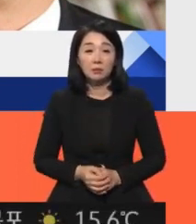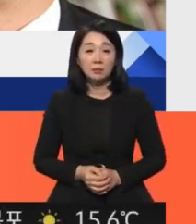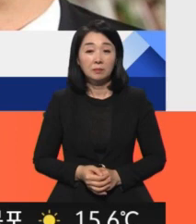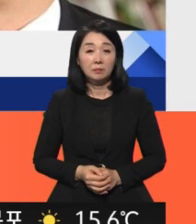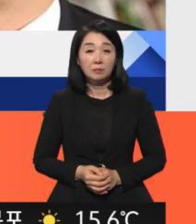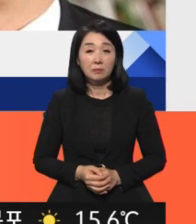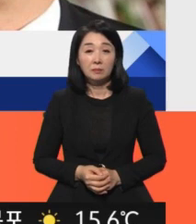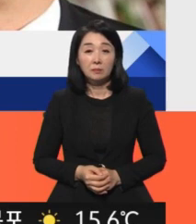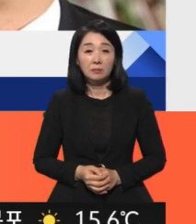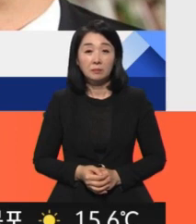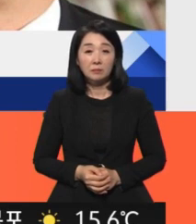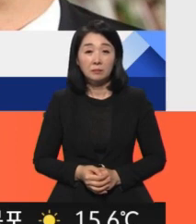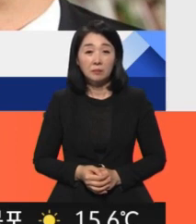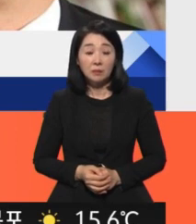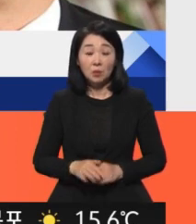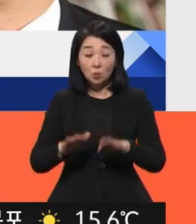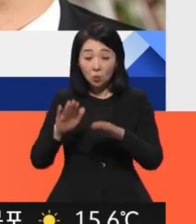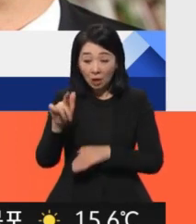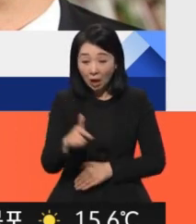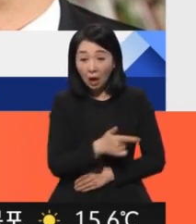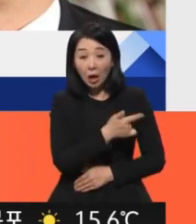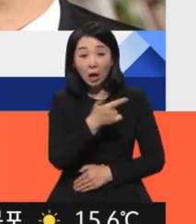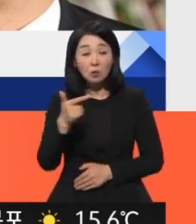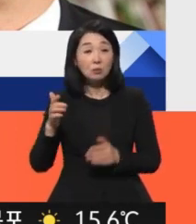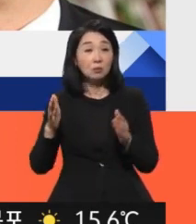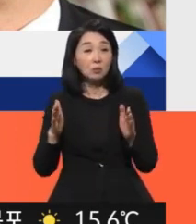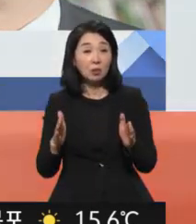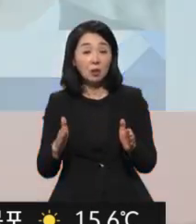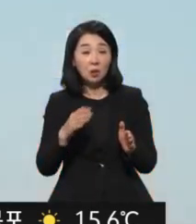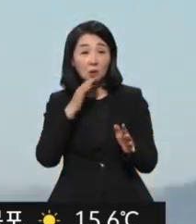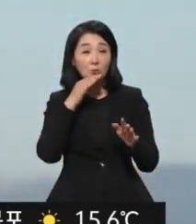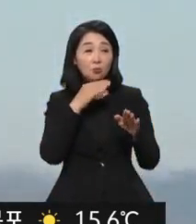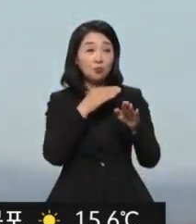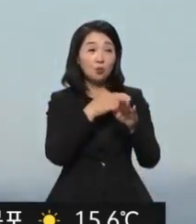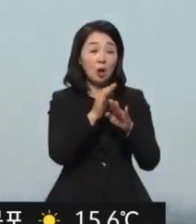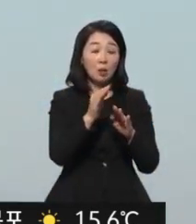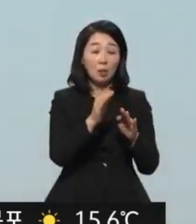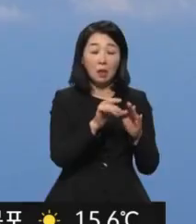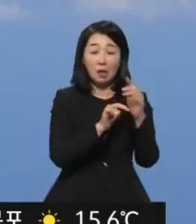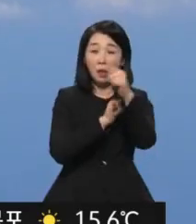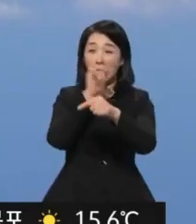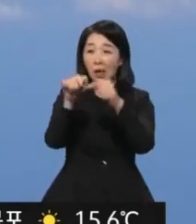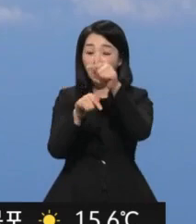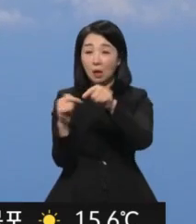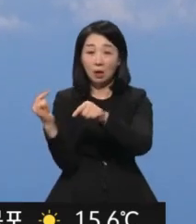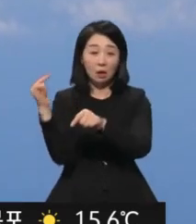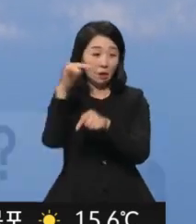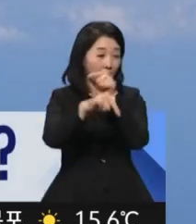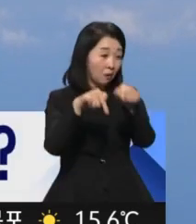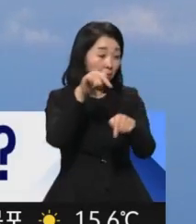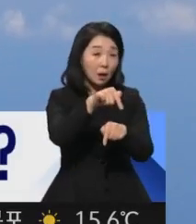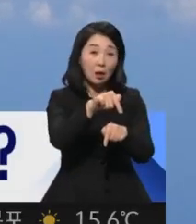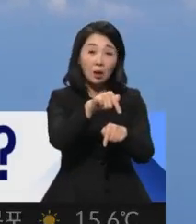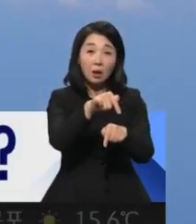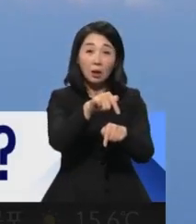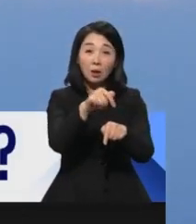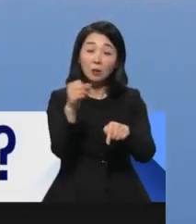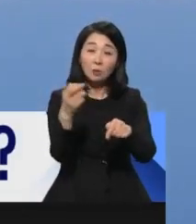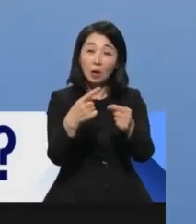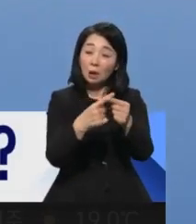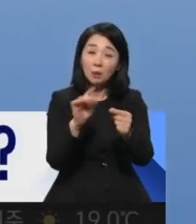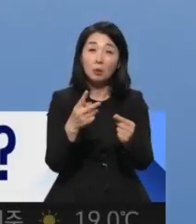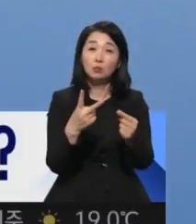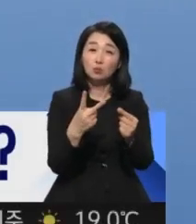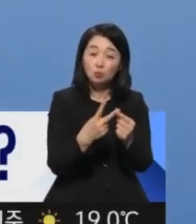것처럼 하루 사이에 하루에 이런 북한의 행동과 우리의 대응과 또 북한의 두 번에 걸친 그 행동이